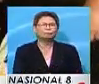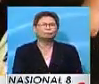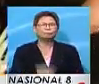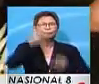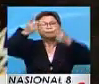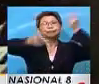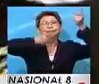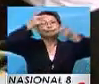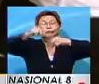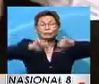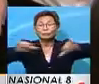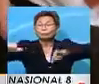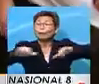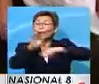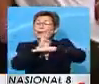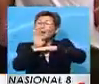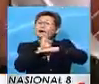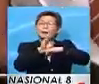melaksanak